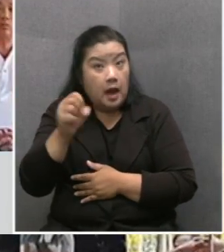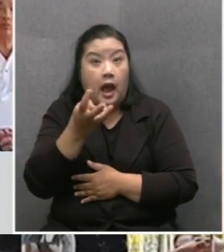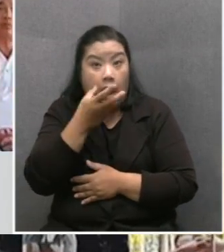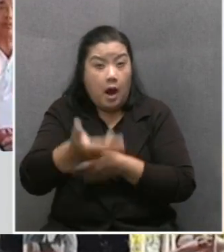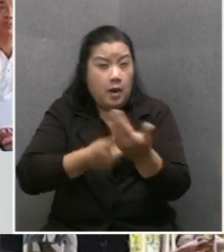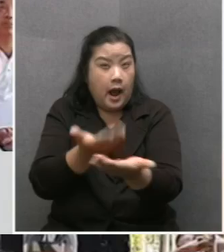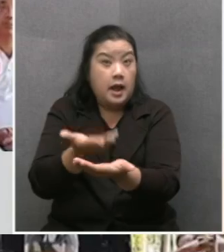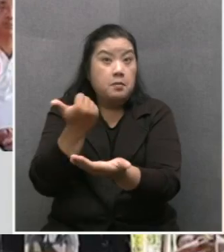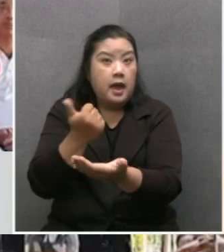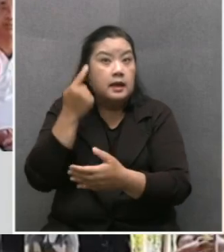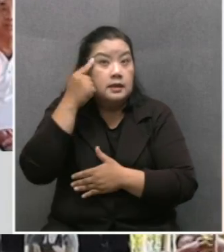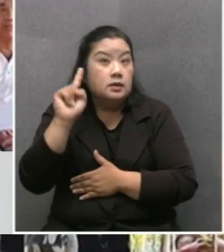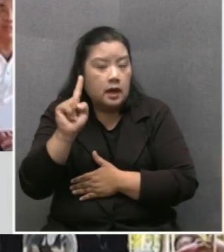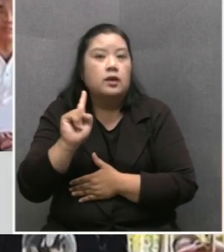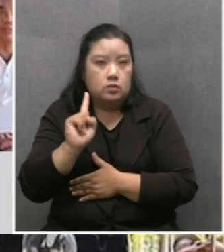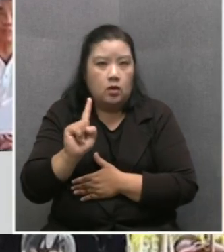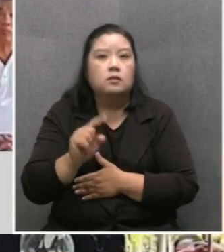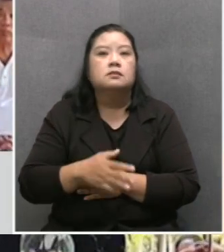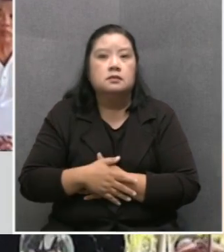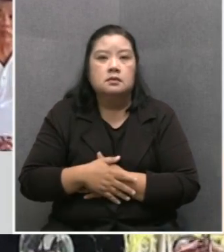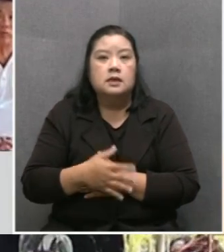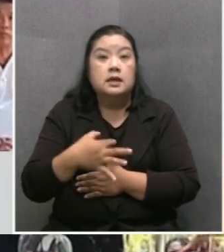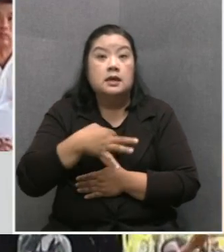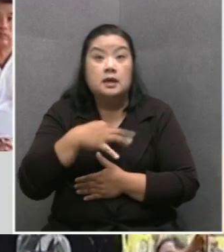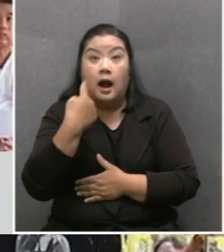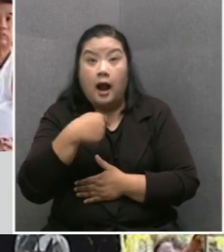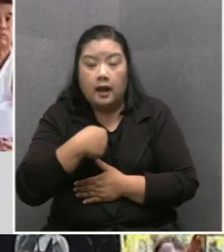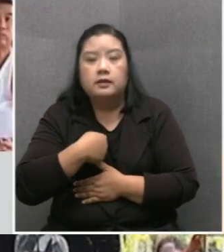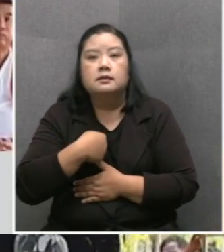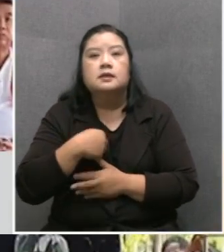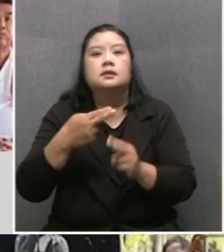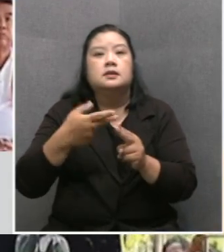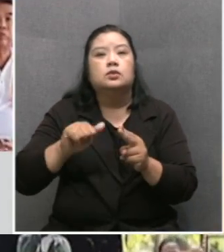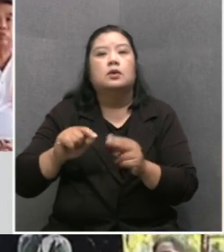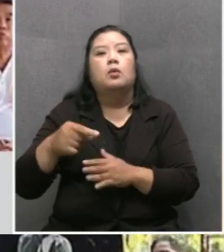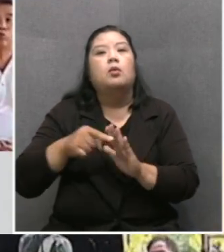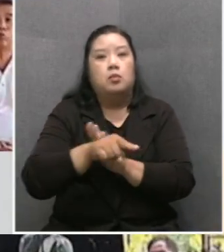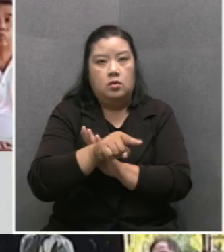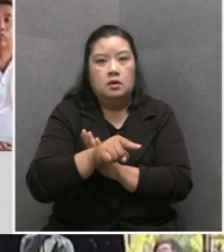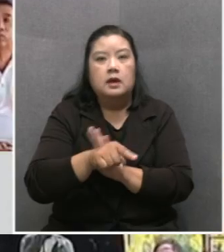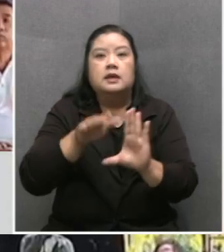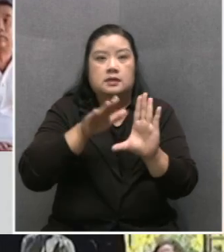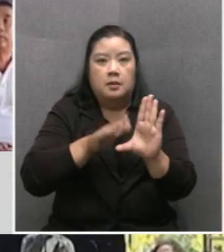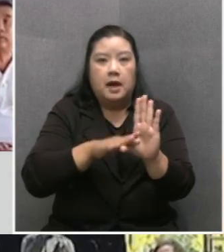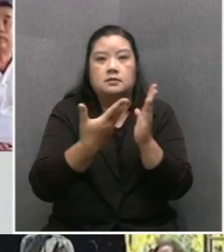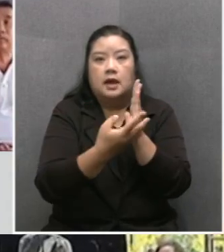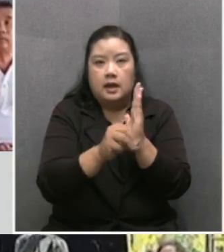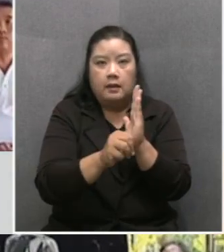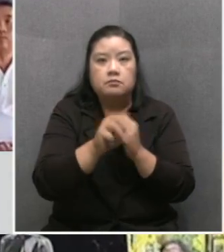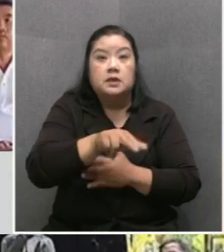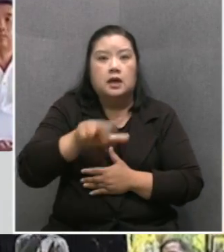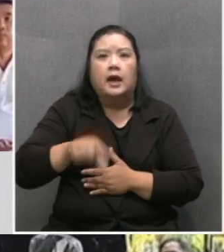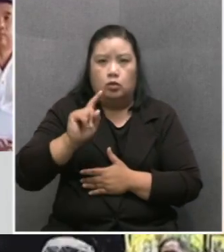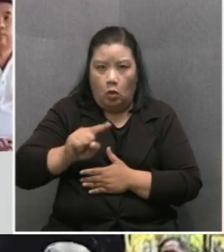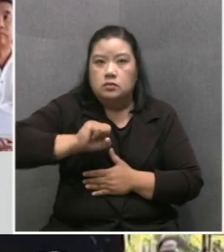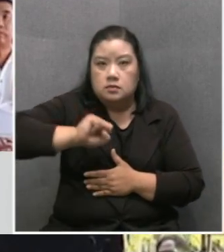ป็นเหมือนเดิมขอให้เลือกนะครับเลือกนายยุทธพงศ์จรัสเถียรผู้สมัครส.ส.มหาสารคามให้ชนะขาด